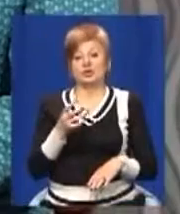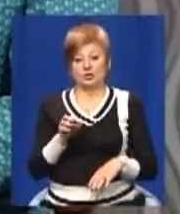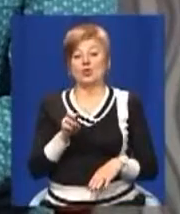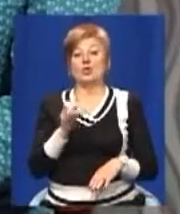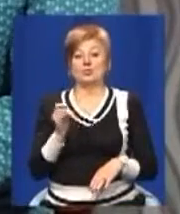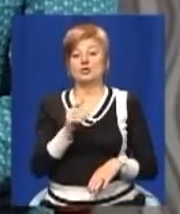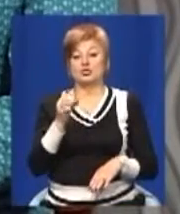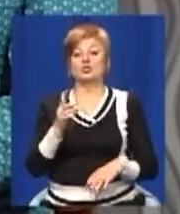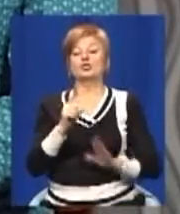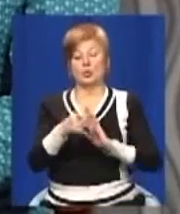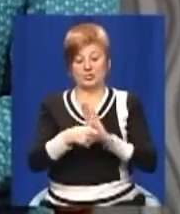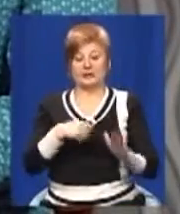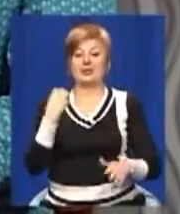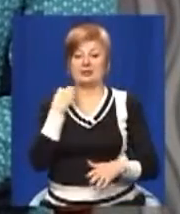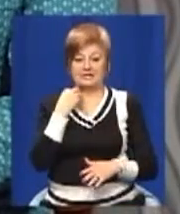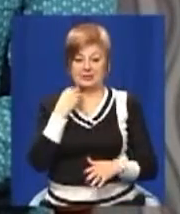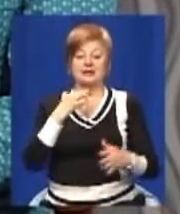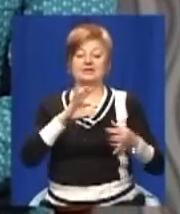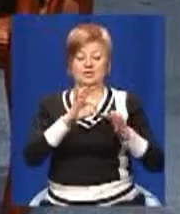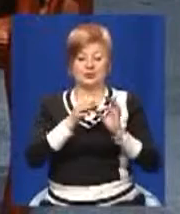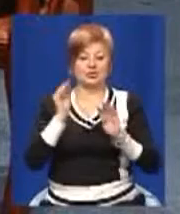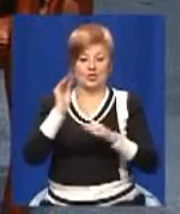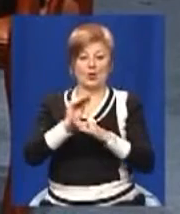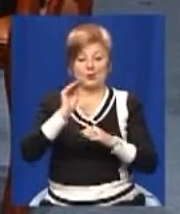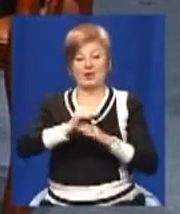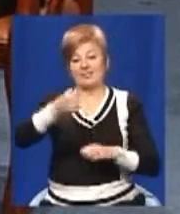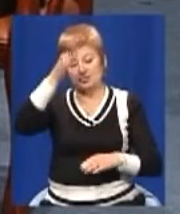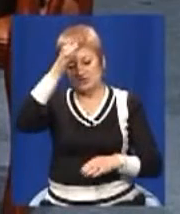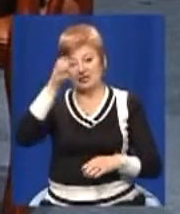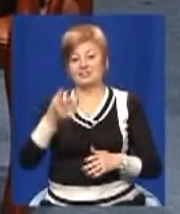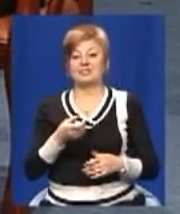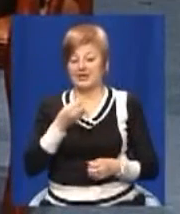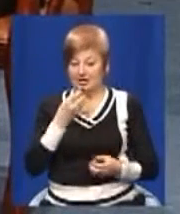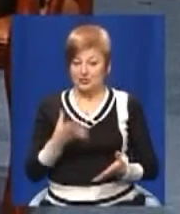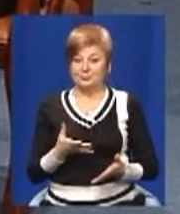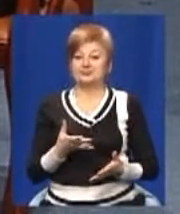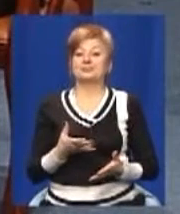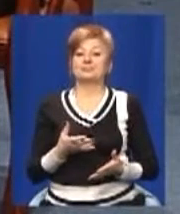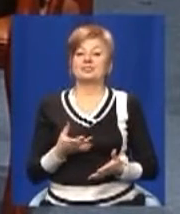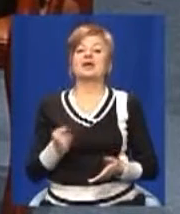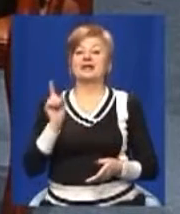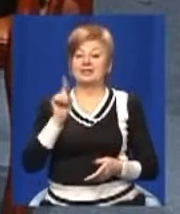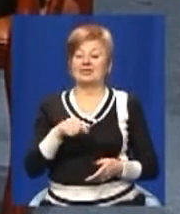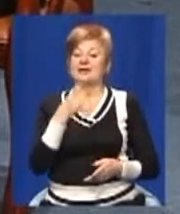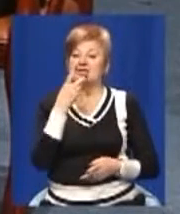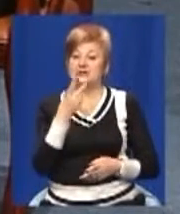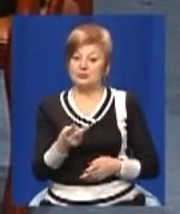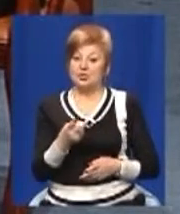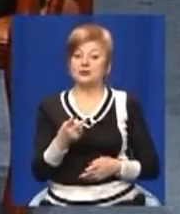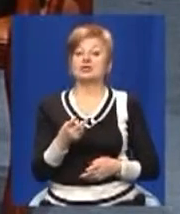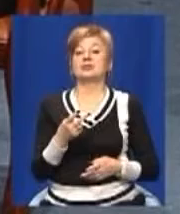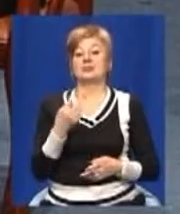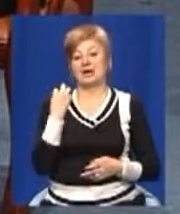ми дізнаємося англійською і вдосконалимо свої знання. І про тваринку, і про мову, так? Так. Тоді переходимо до нашої